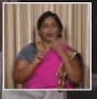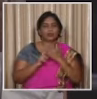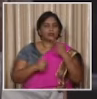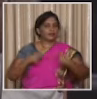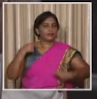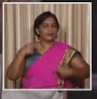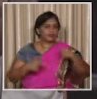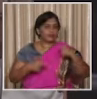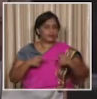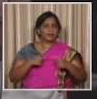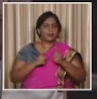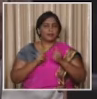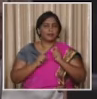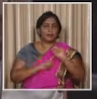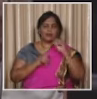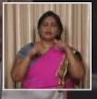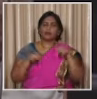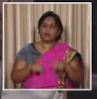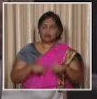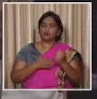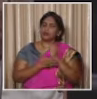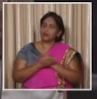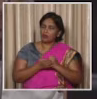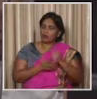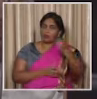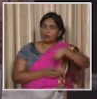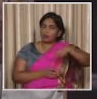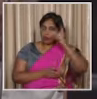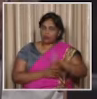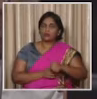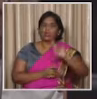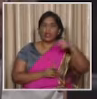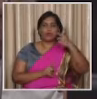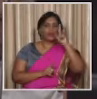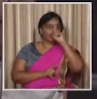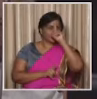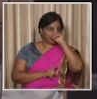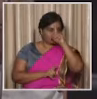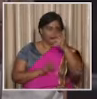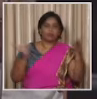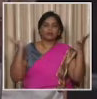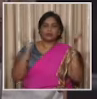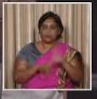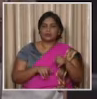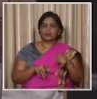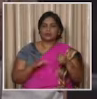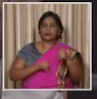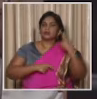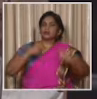විවාදයක් පාර්ලිමේන්තුවේ පවත්වන්න. සියලු දෙනාම එකඟ නම් එනසුමාන හරි රැස් වෙලා අපිට